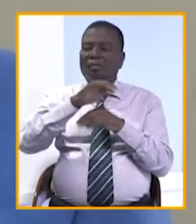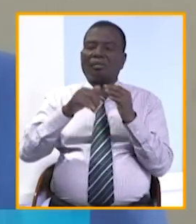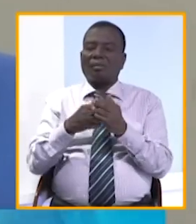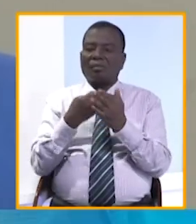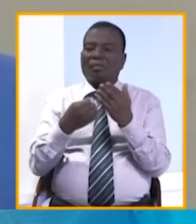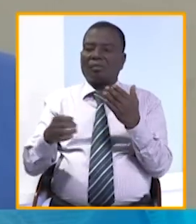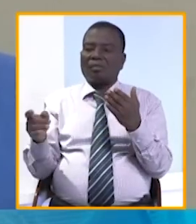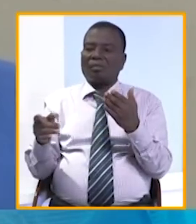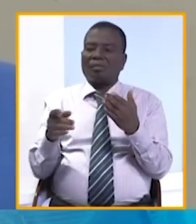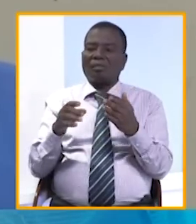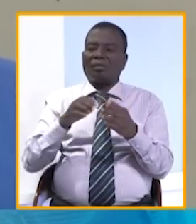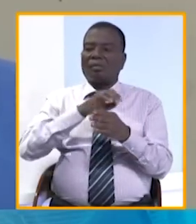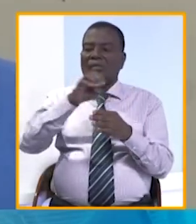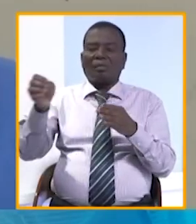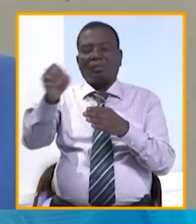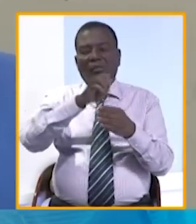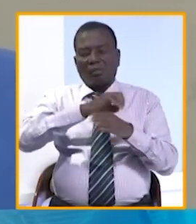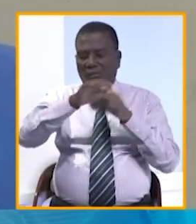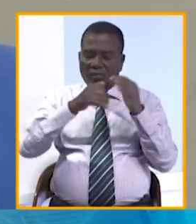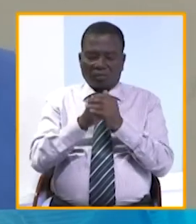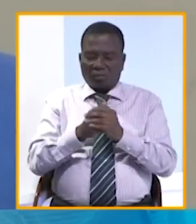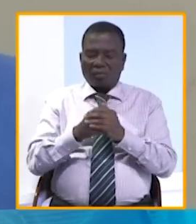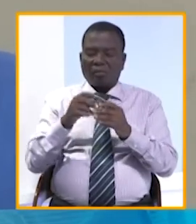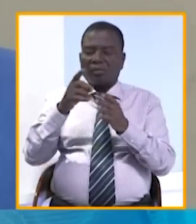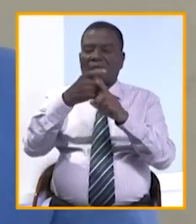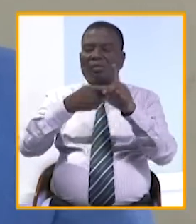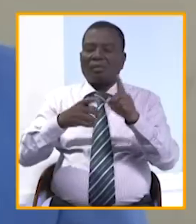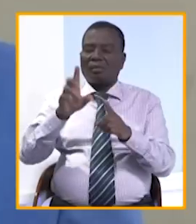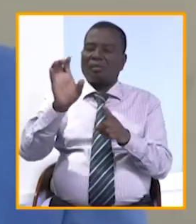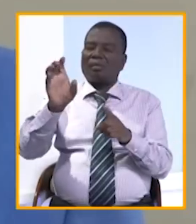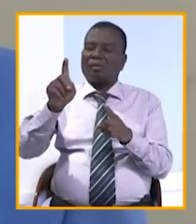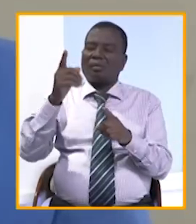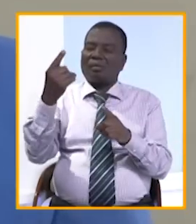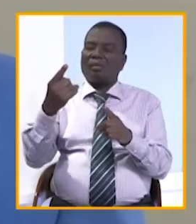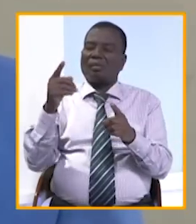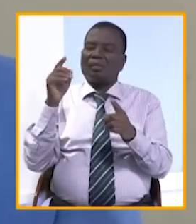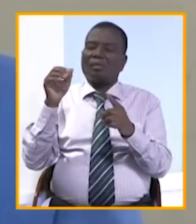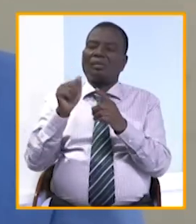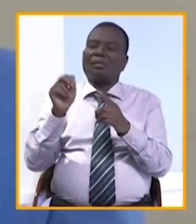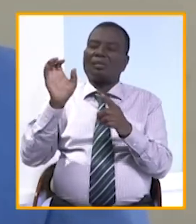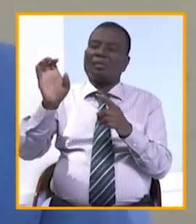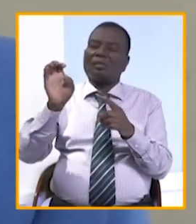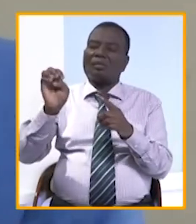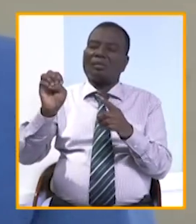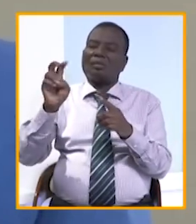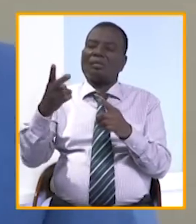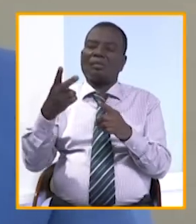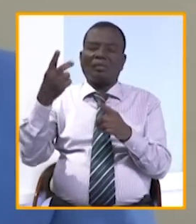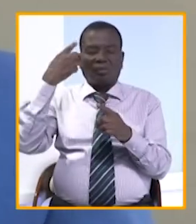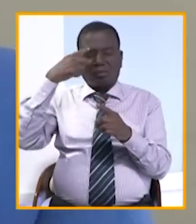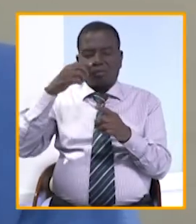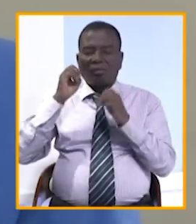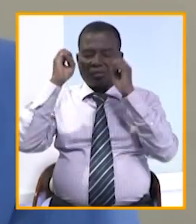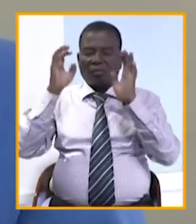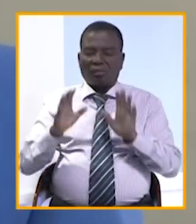en ont eu, eux tous, du CP1 au CE2, de même que les enseignants, pour lesquels dans le